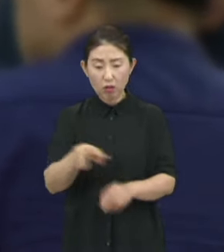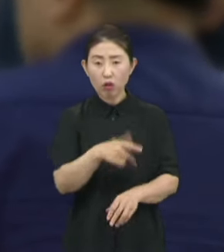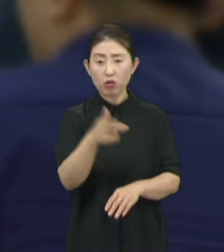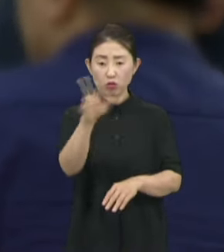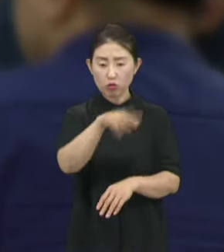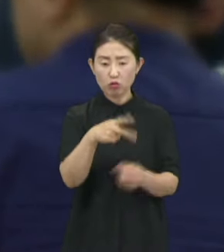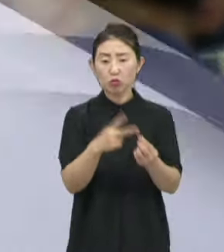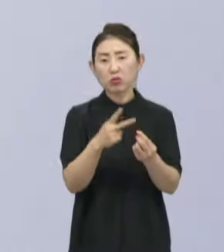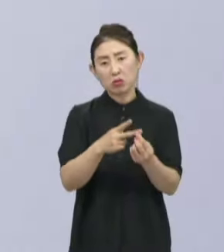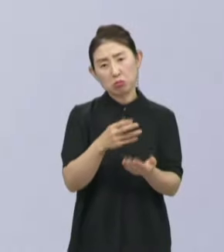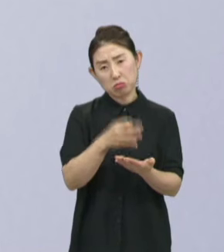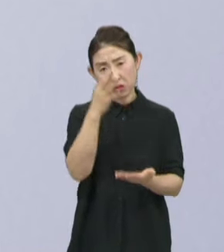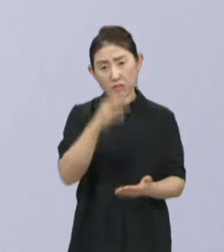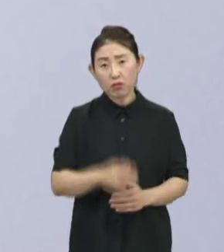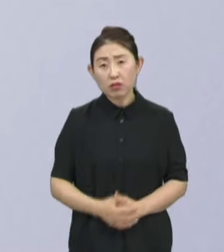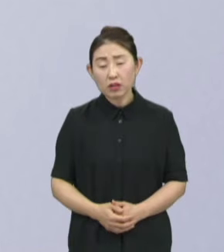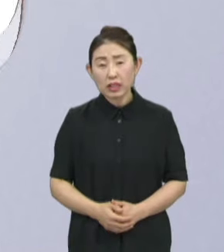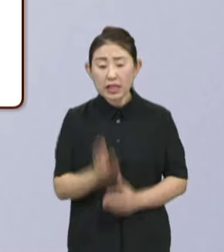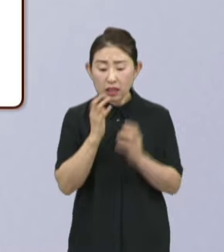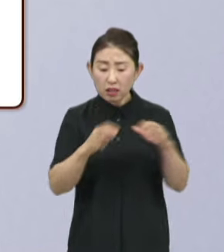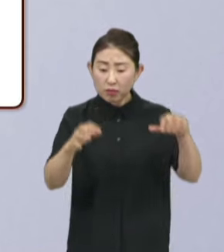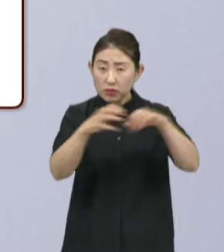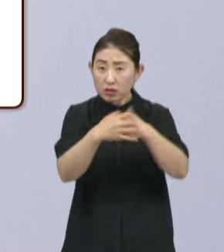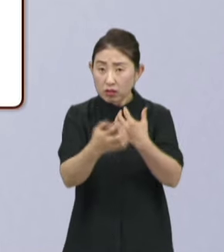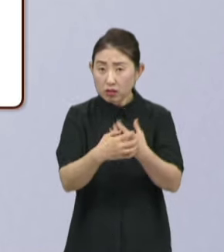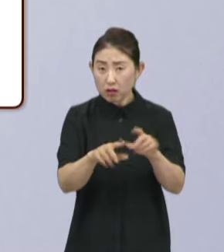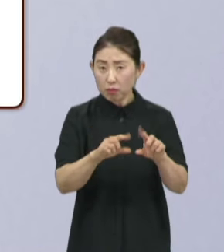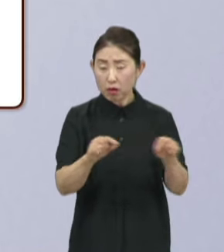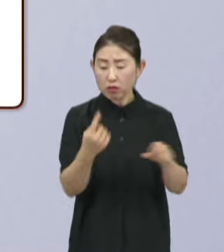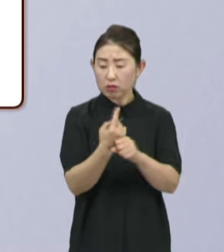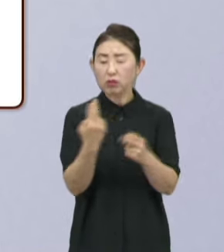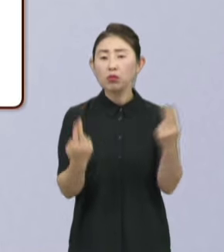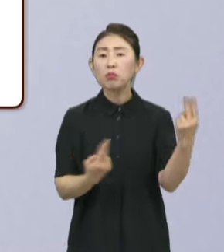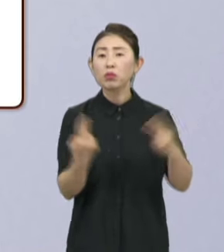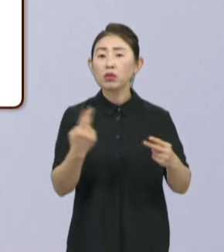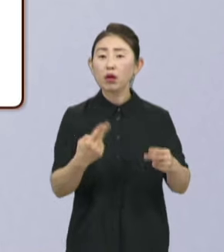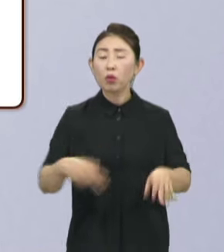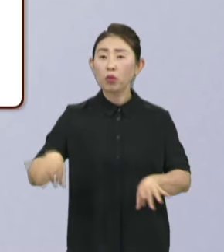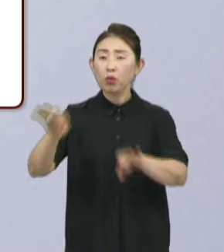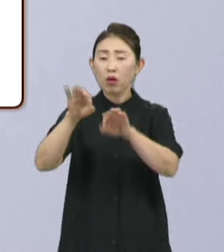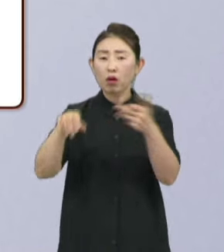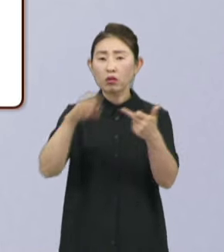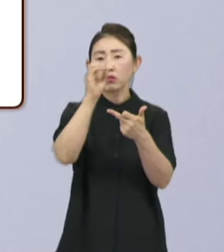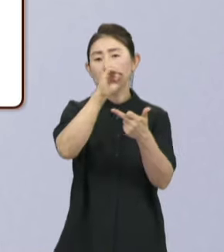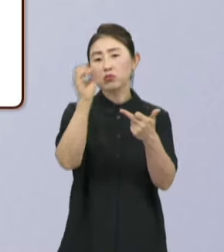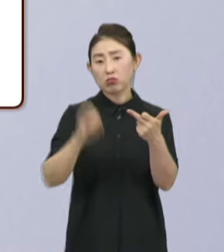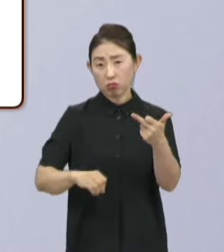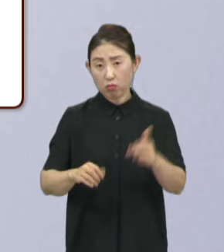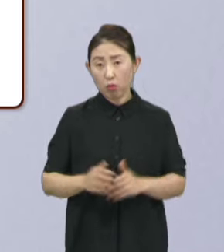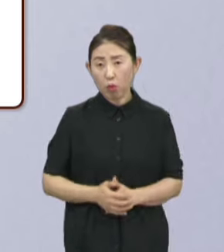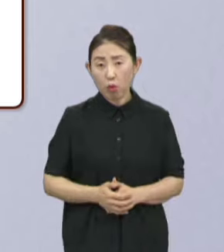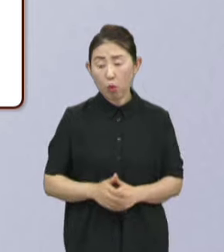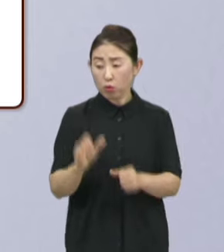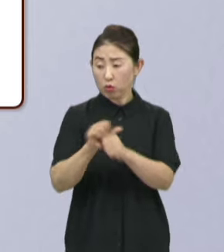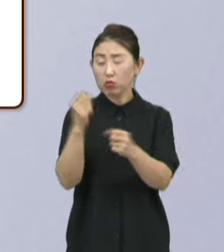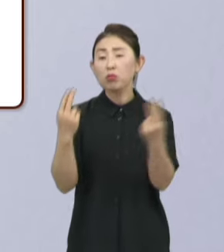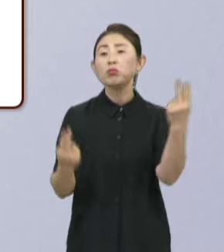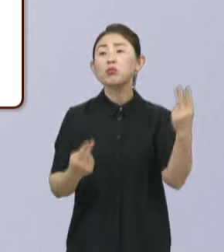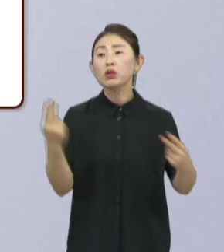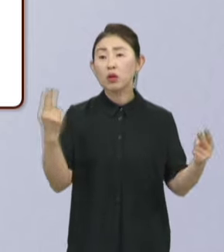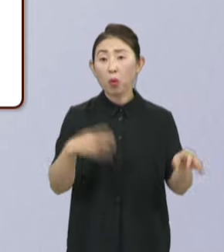번째로 높았습니다. 특히 김치찌개 백반의 경우 지난해에 비해 17% 이상 가격이 올랐고 5년 전과